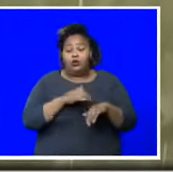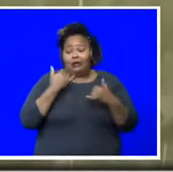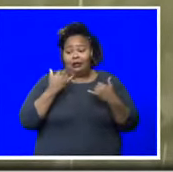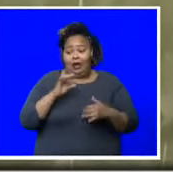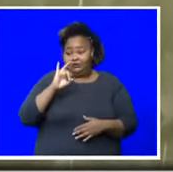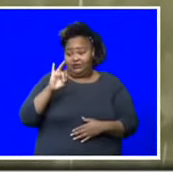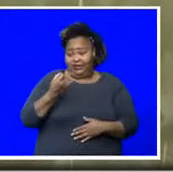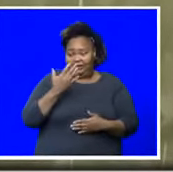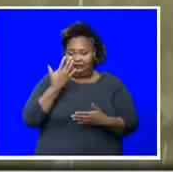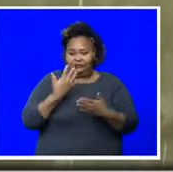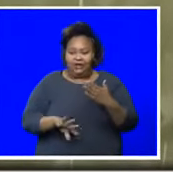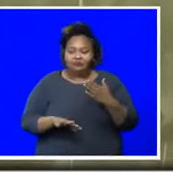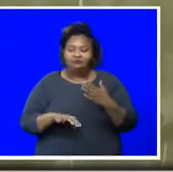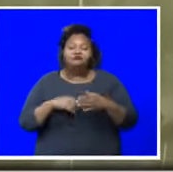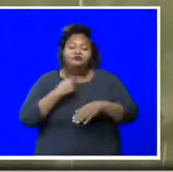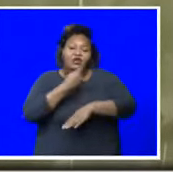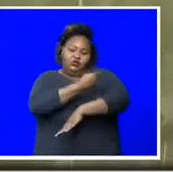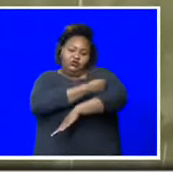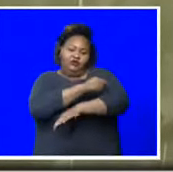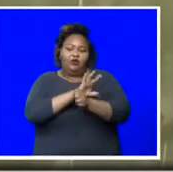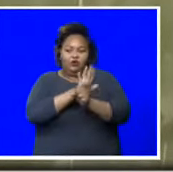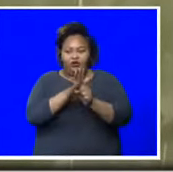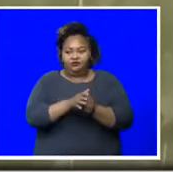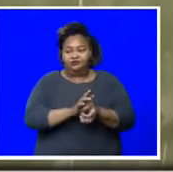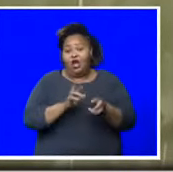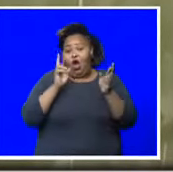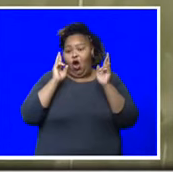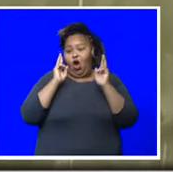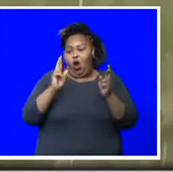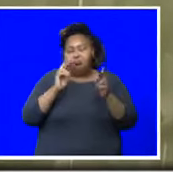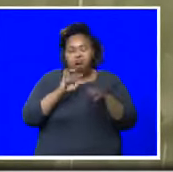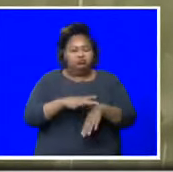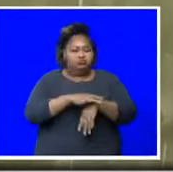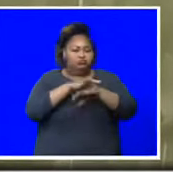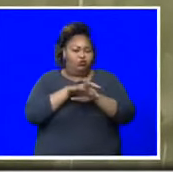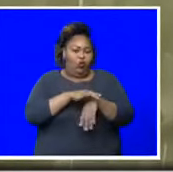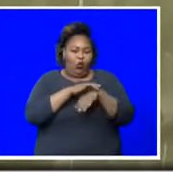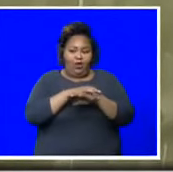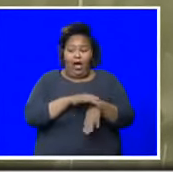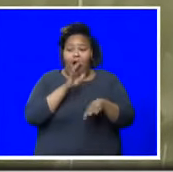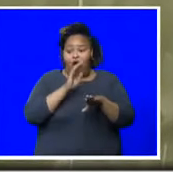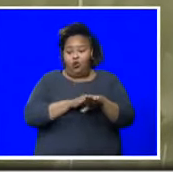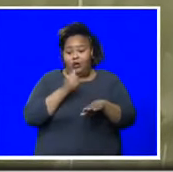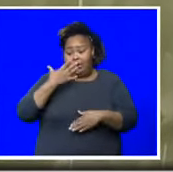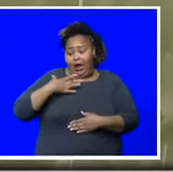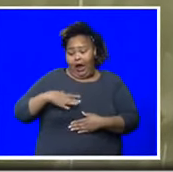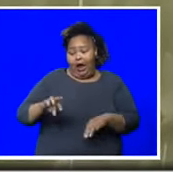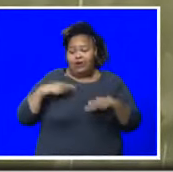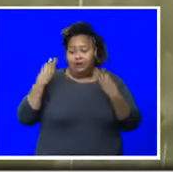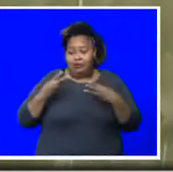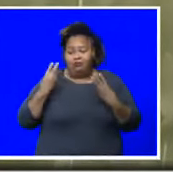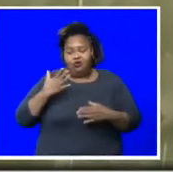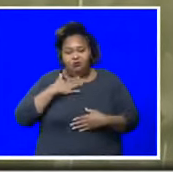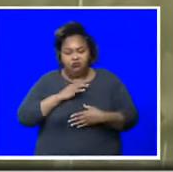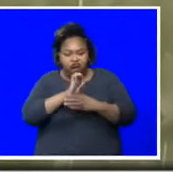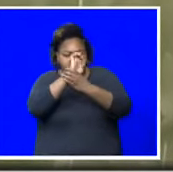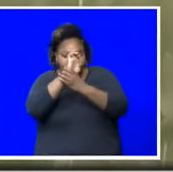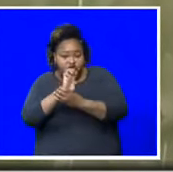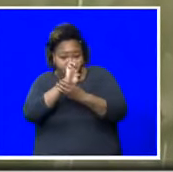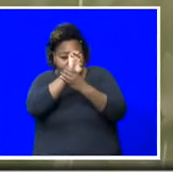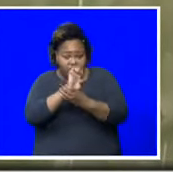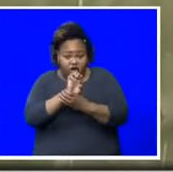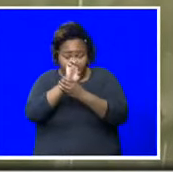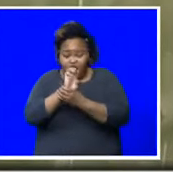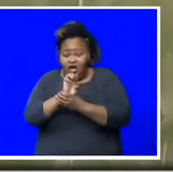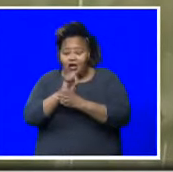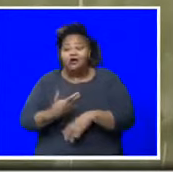nyalo ngiyathemba lothi kude lokudangihlupha nalabanye nje ngibatshela lo ukuthi lo mjovo